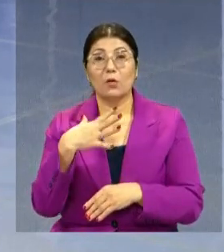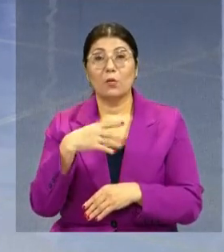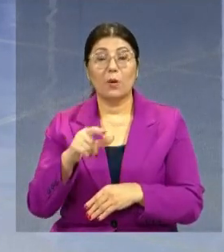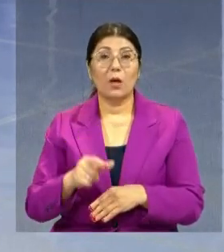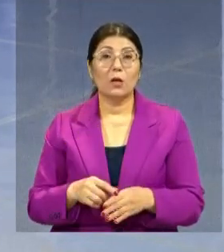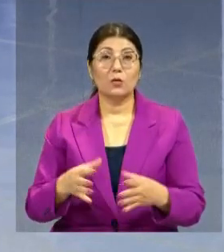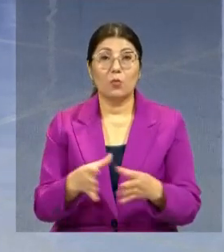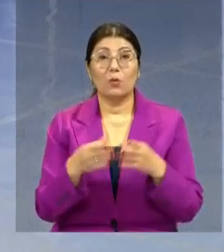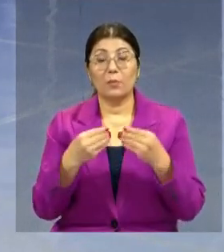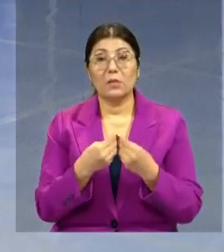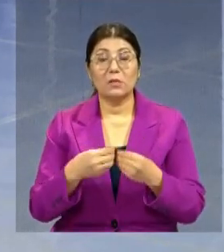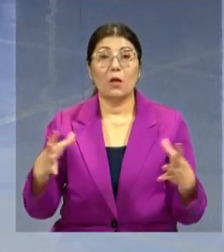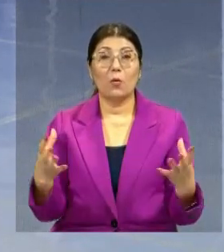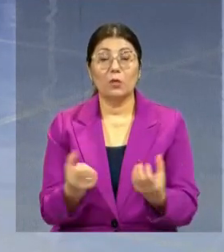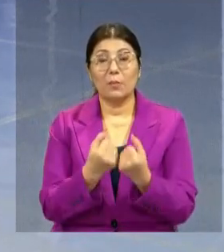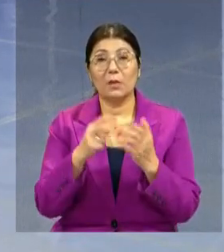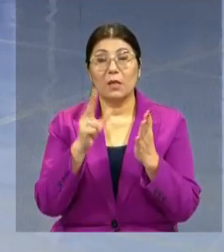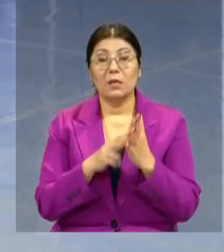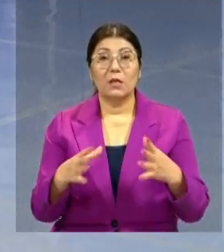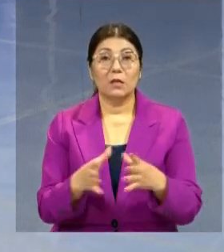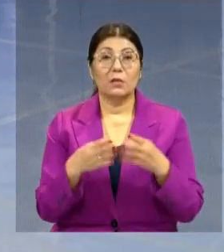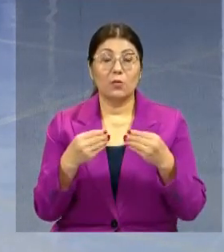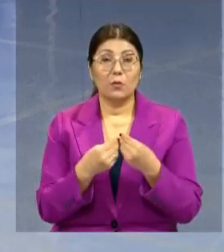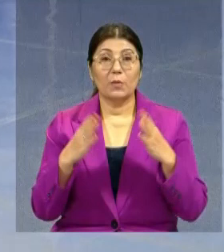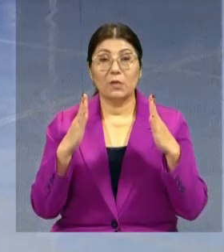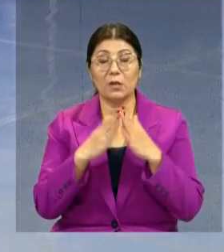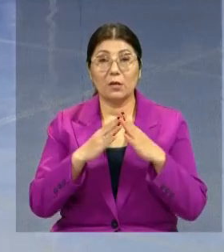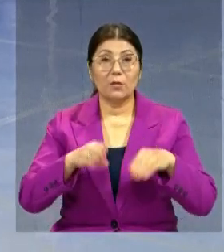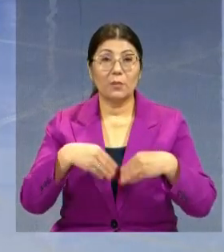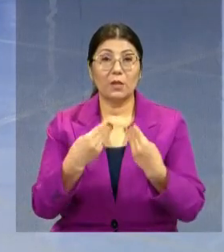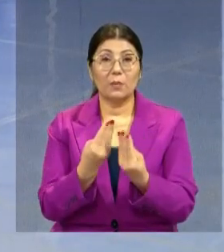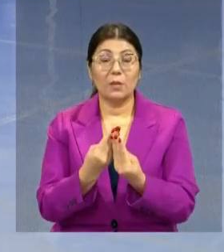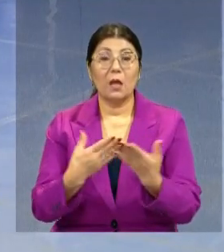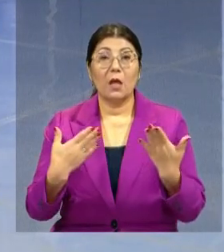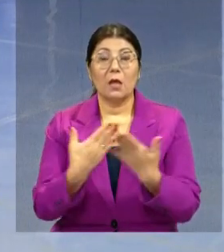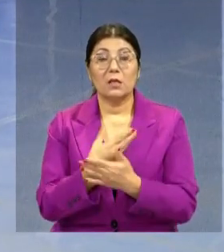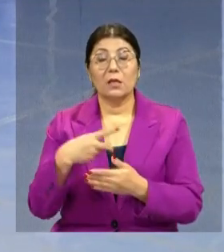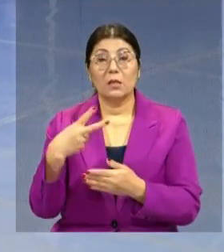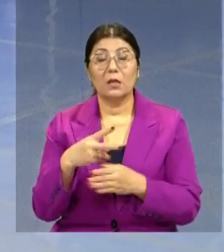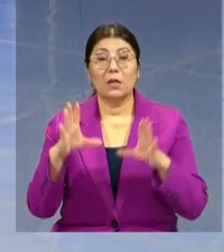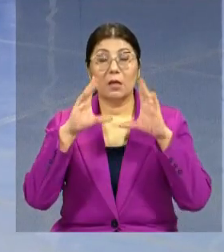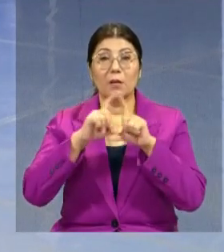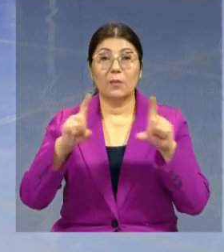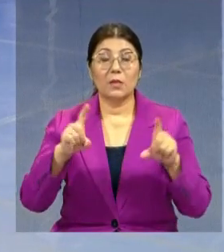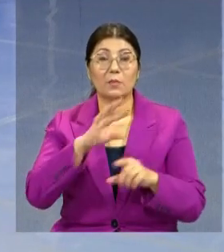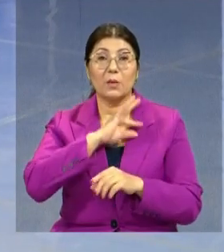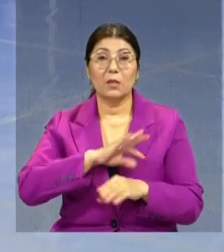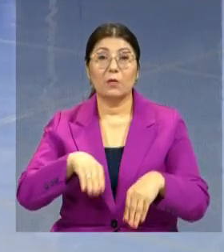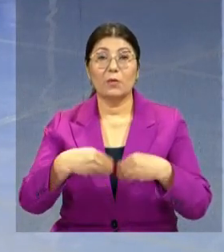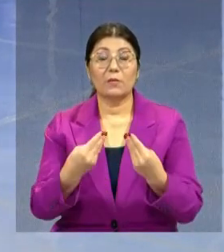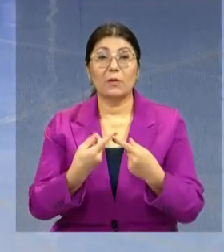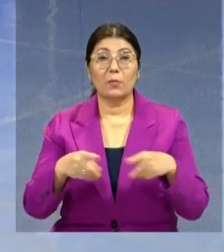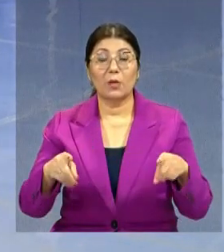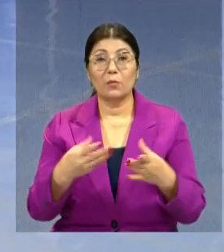отбасына әлеуметтік қолдау көрсетіліп, 8 отбасына баспана кілті табысталды. Су жаңа 2 мешіт халық игілігіне берілген.